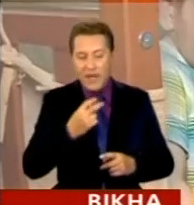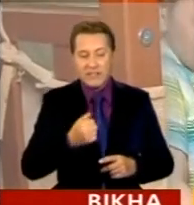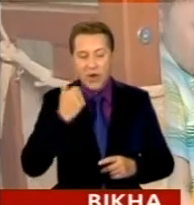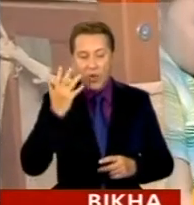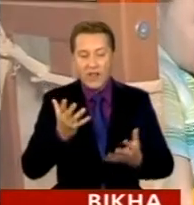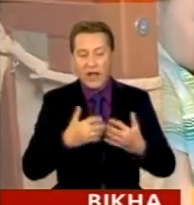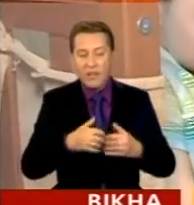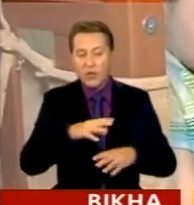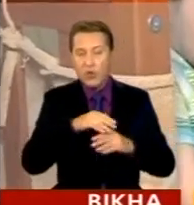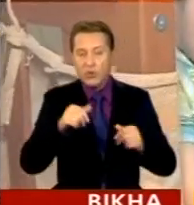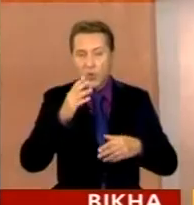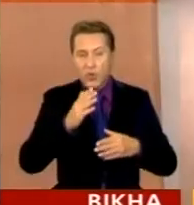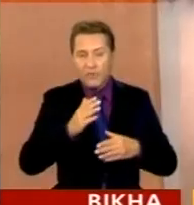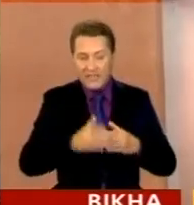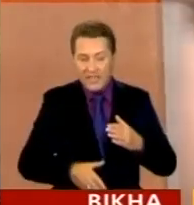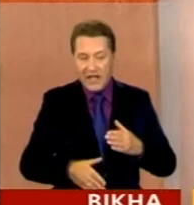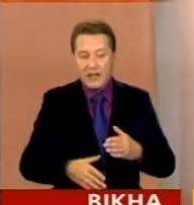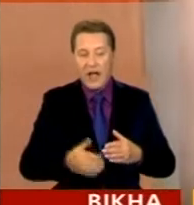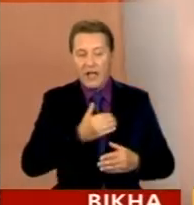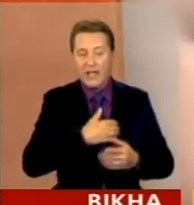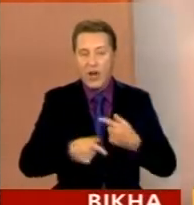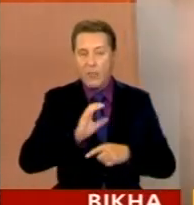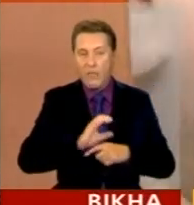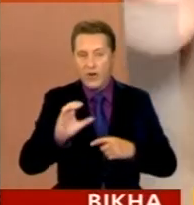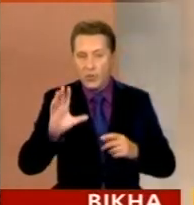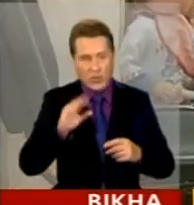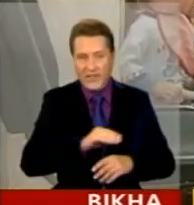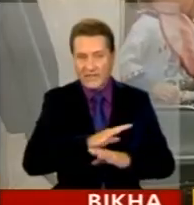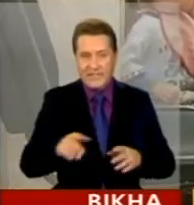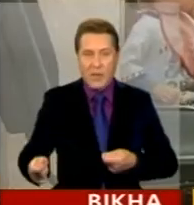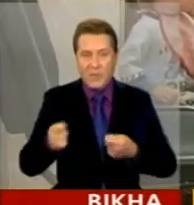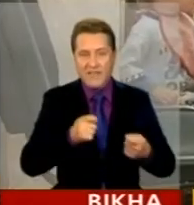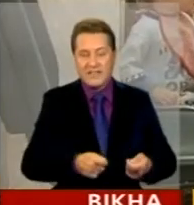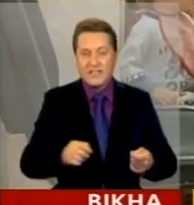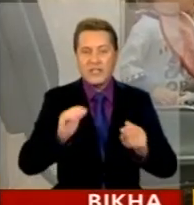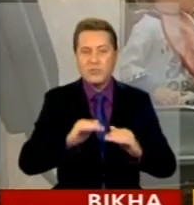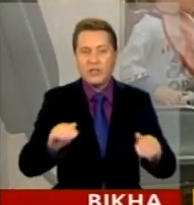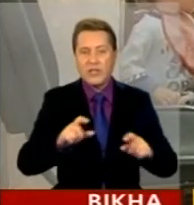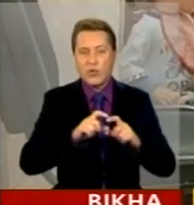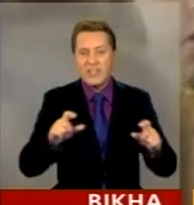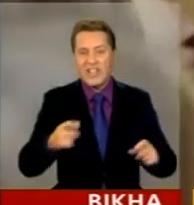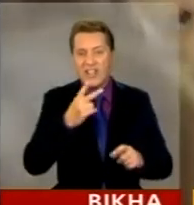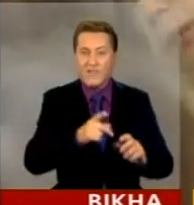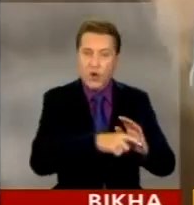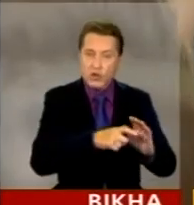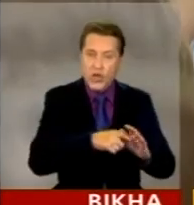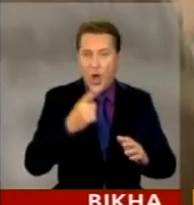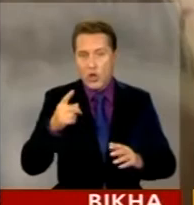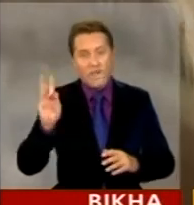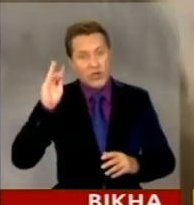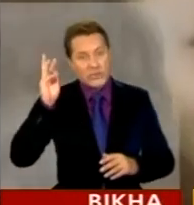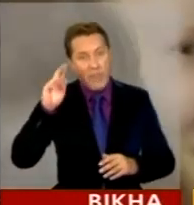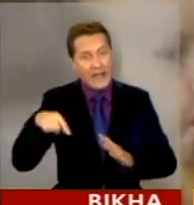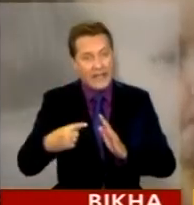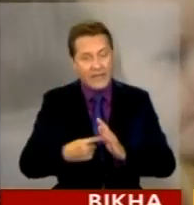все стихло, дітей хотіли повернути, але не встигли. Сюди перевезли маленьких дітей з будинків дитини. 2 з Донецька і 1 з Макіївки.